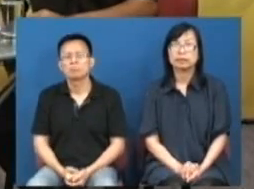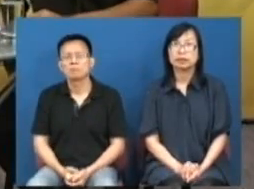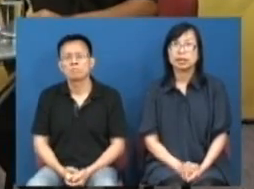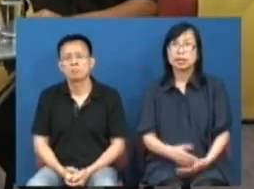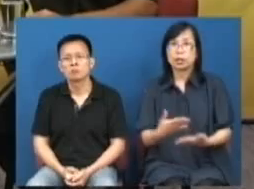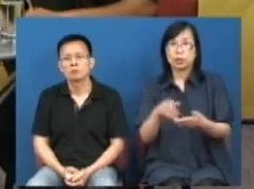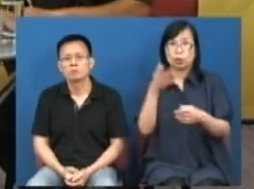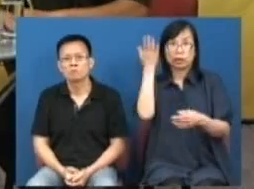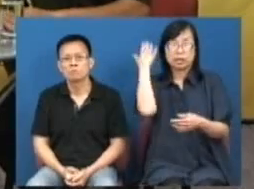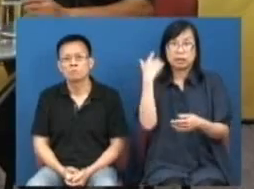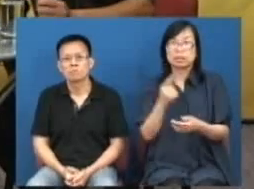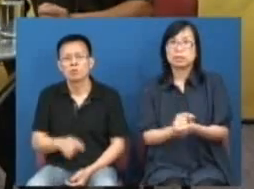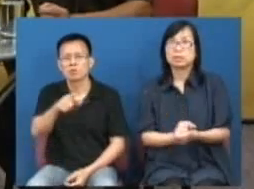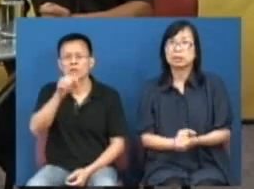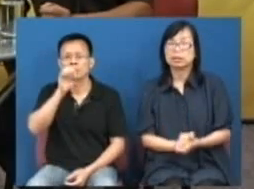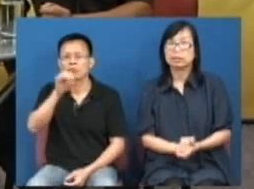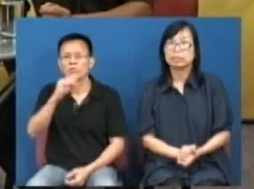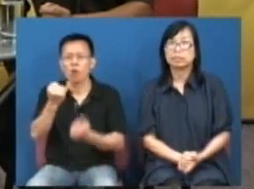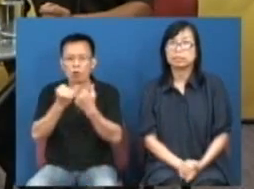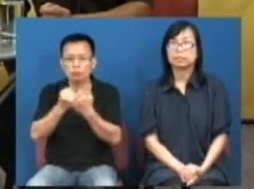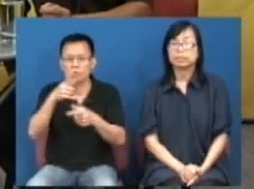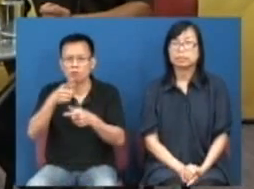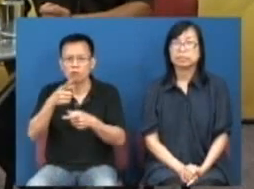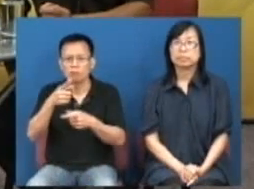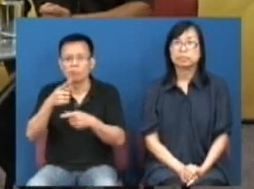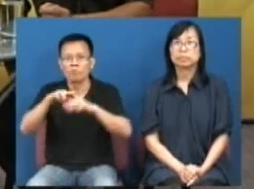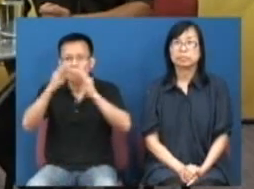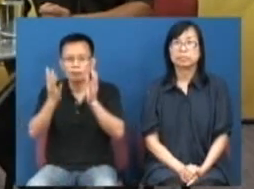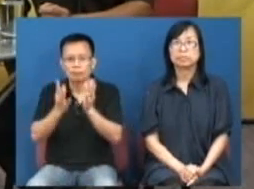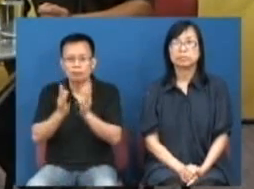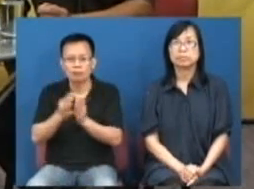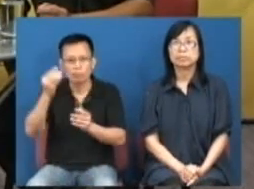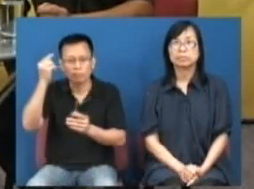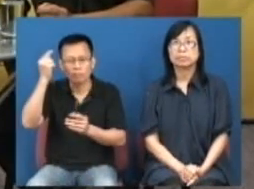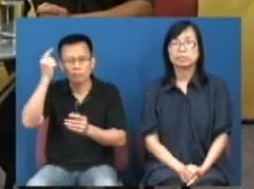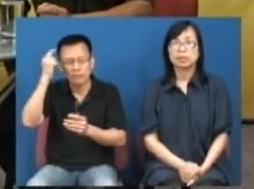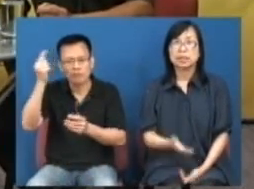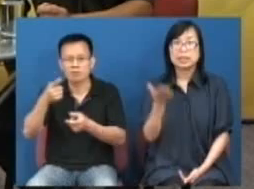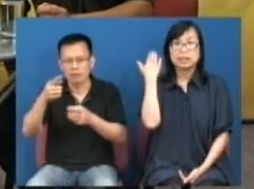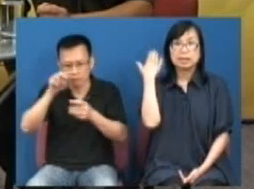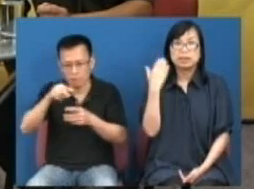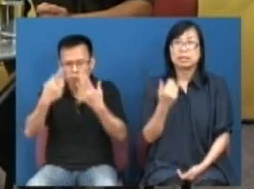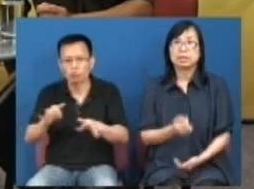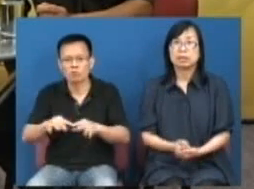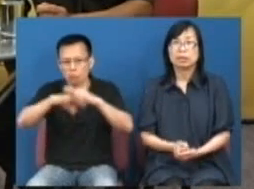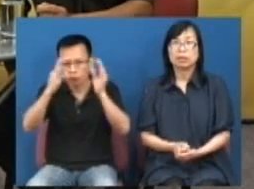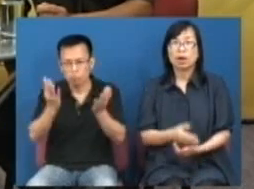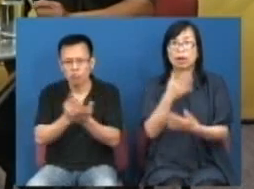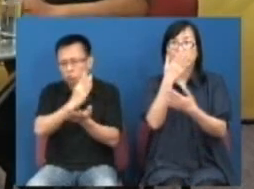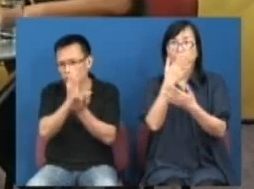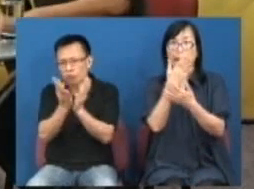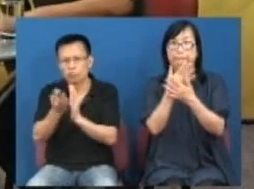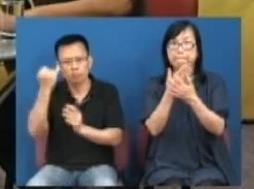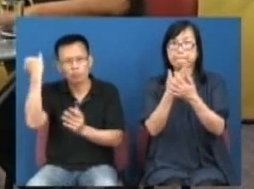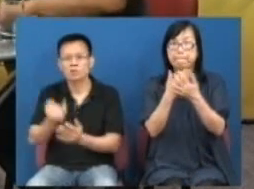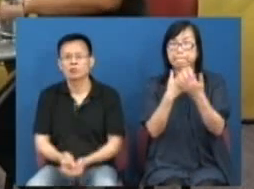咁。如果即係以往嚟講， 叫 個 學生讀通識，睇完之後我通通都唔識，真係。 即係以往嚟講，即係話網絡媒體就